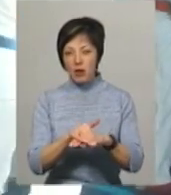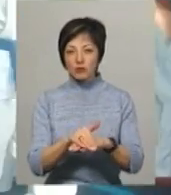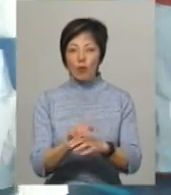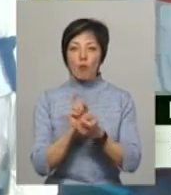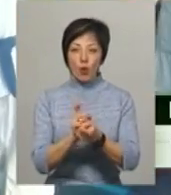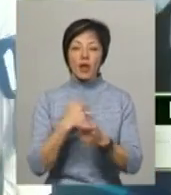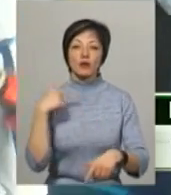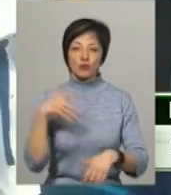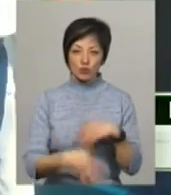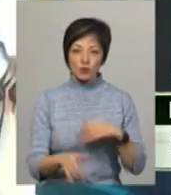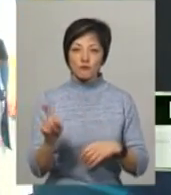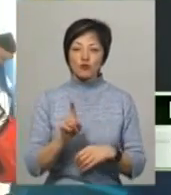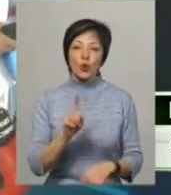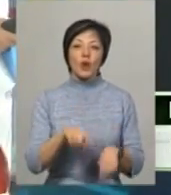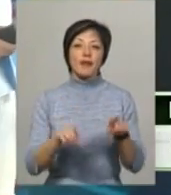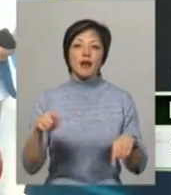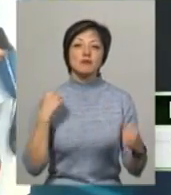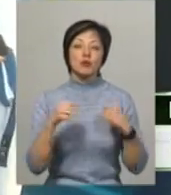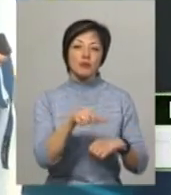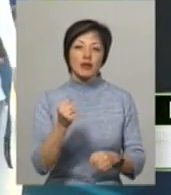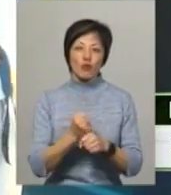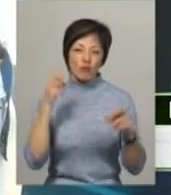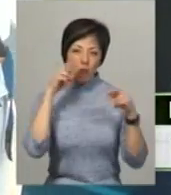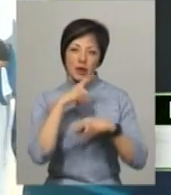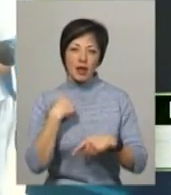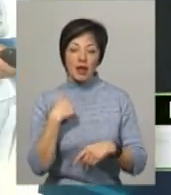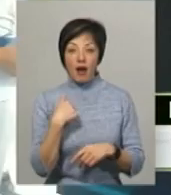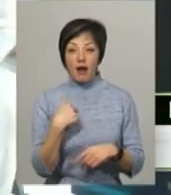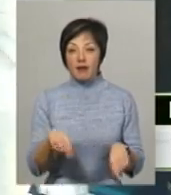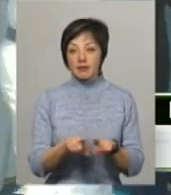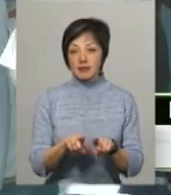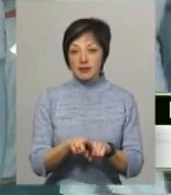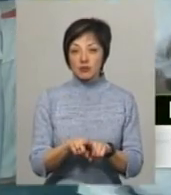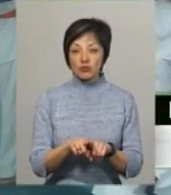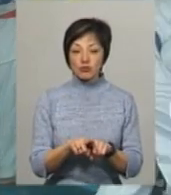я зрозумів, що деякі спортсмени роблять помилки,